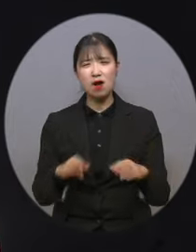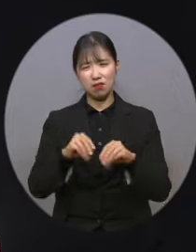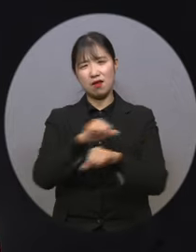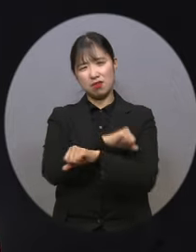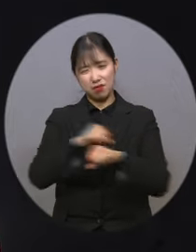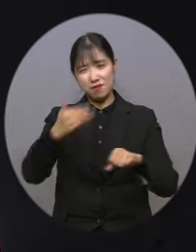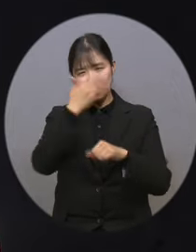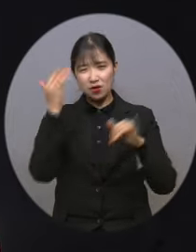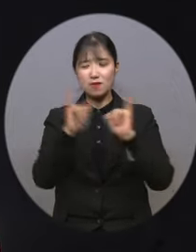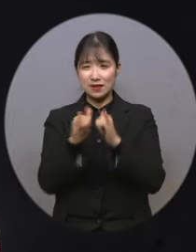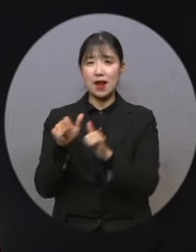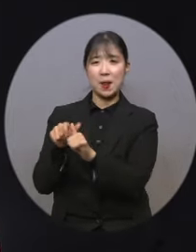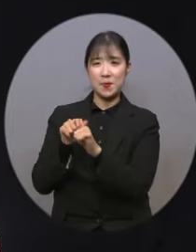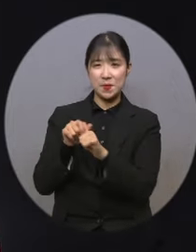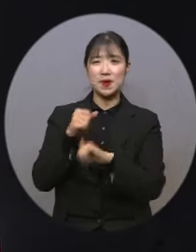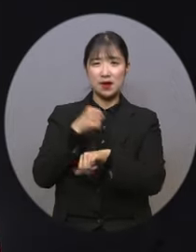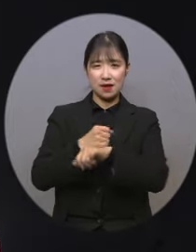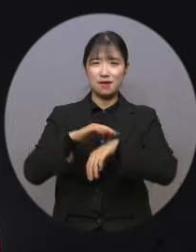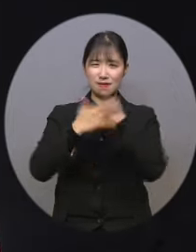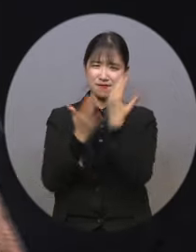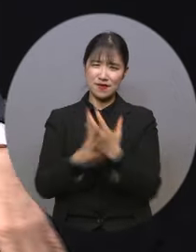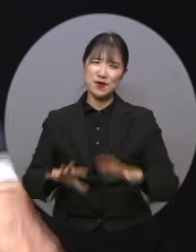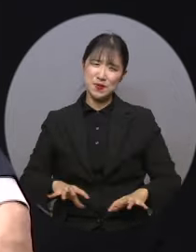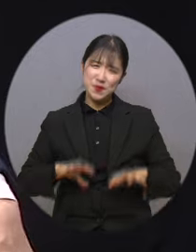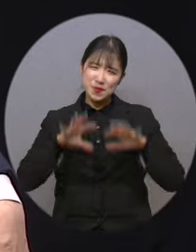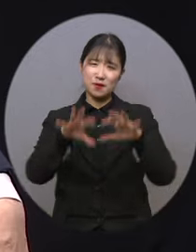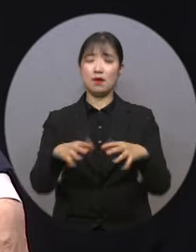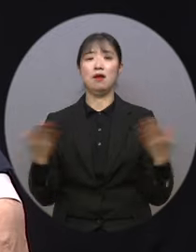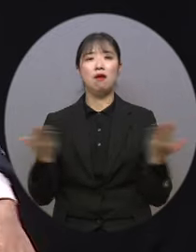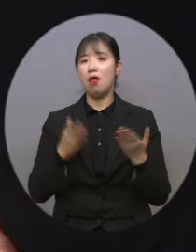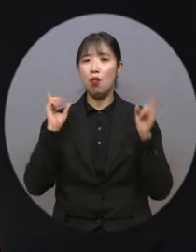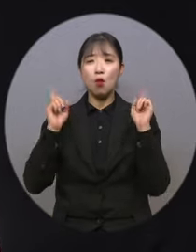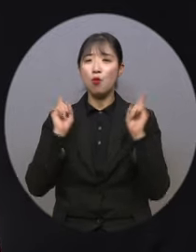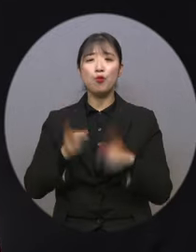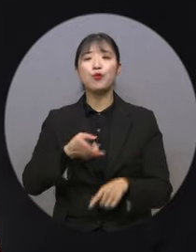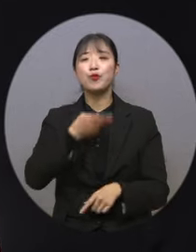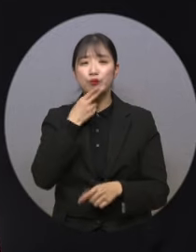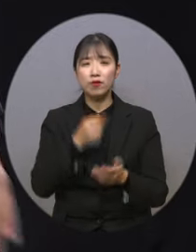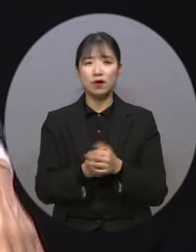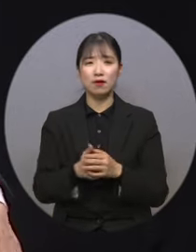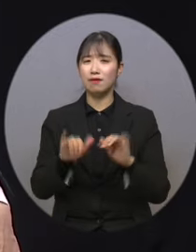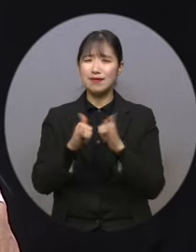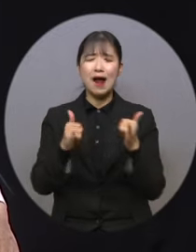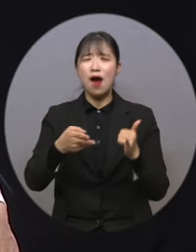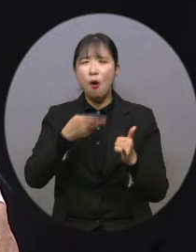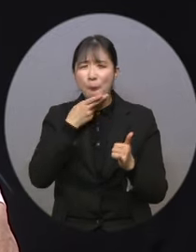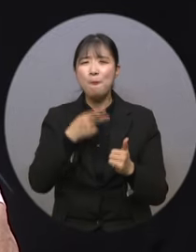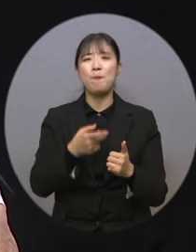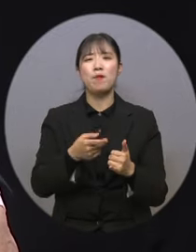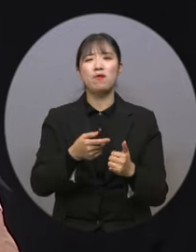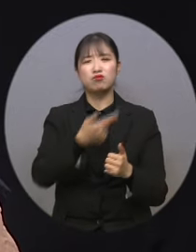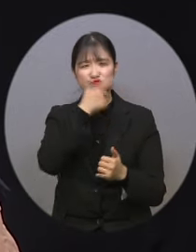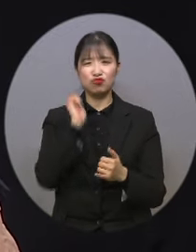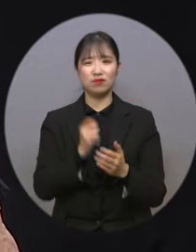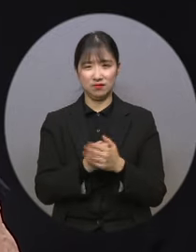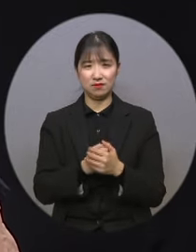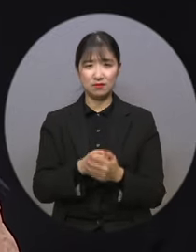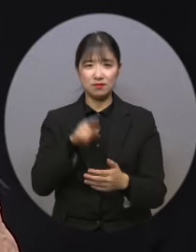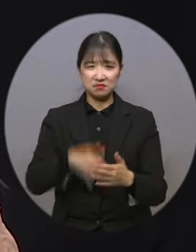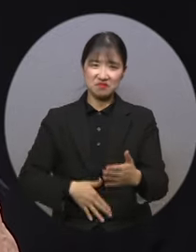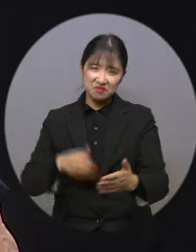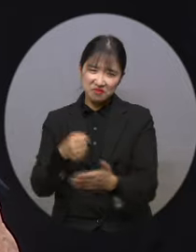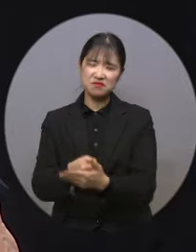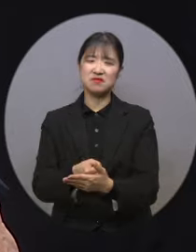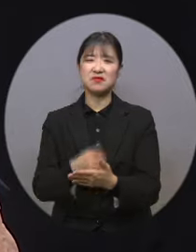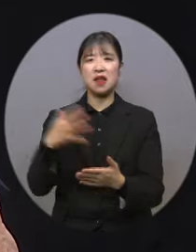젊은이들을 고용해서 대대적으로 실업자로 되지만 지금 자가 사람이 없어 자리에요 이런 뜻을 가지고 나가는